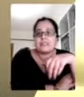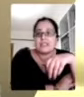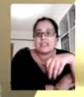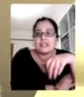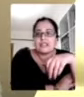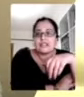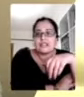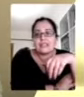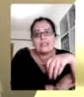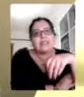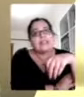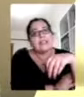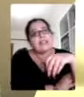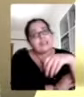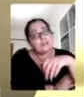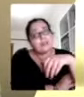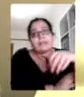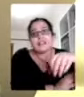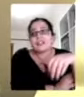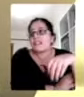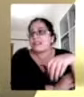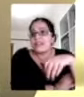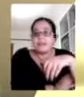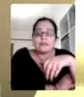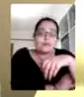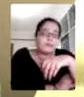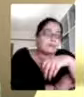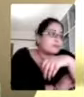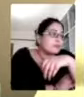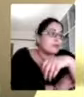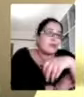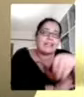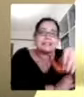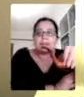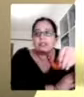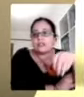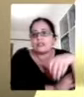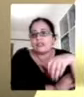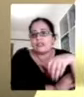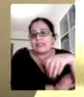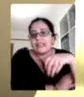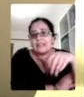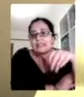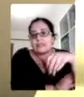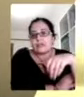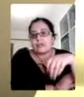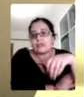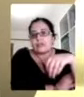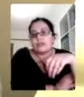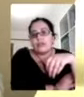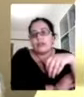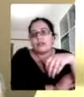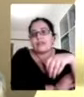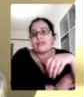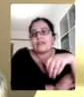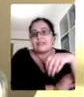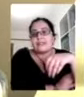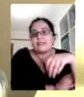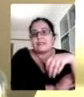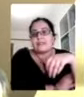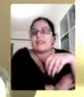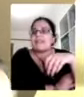ve kırmızı seçenek varken bir başkasında bütün 16 milyon renk var gibi düşünün. O